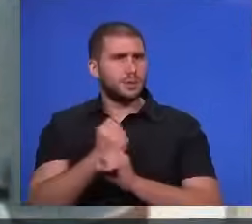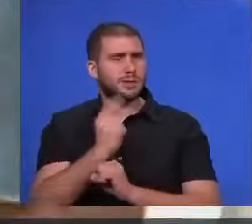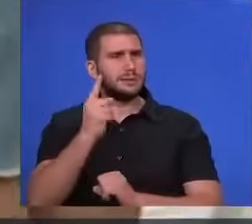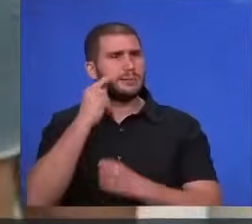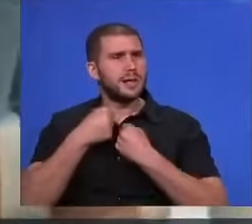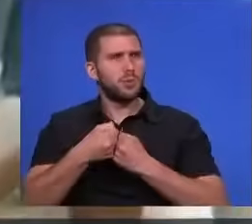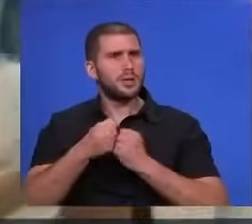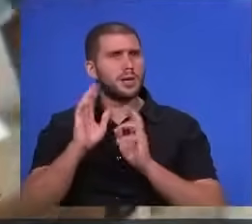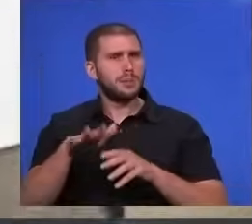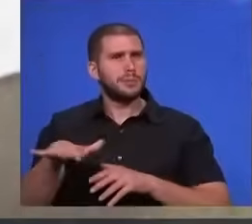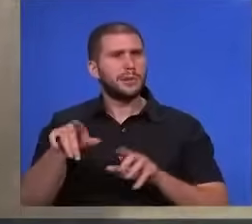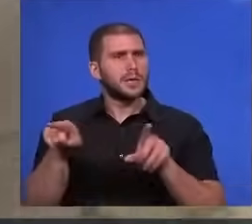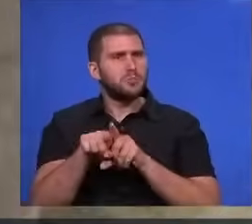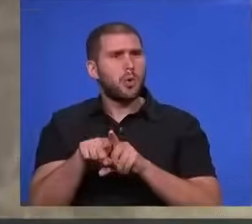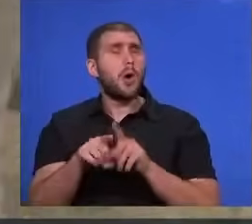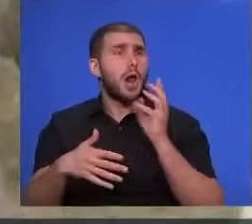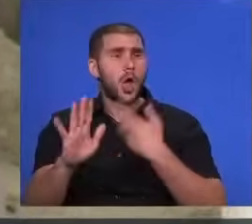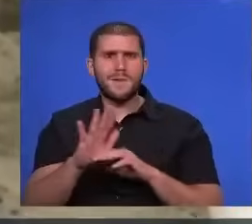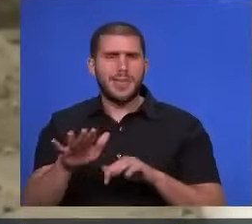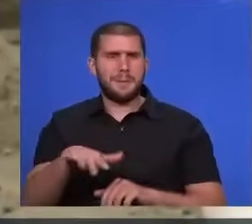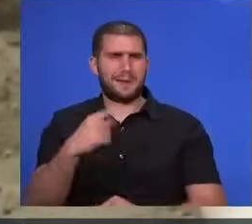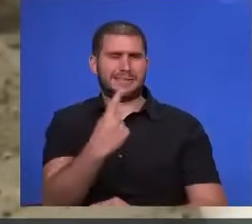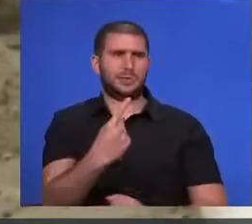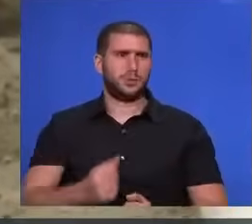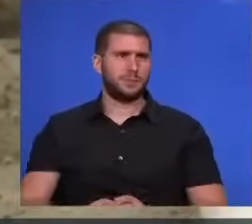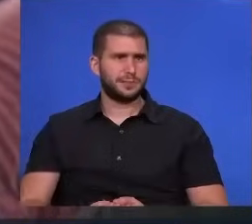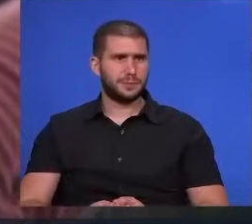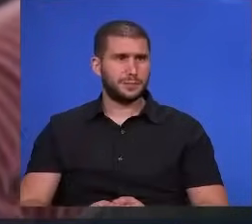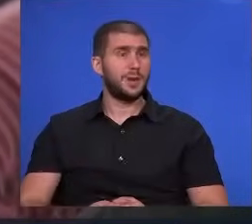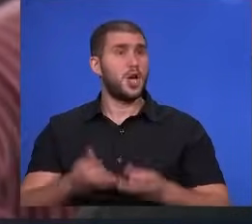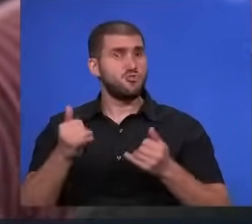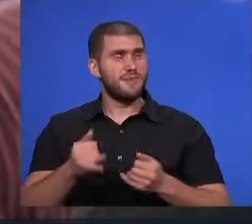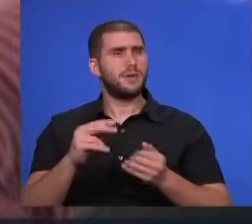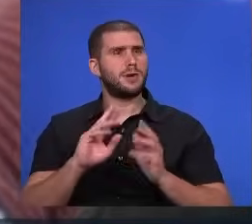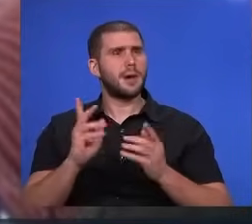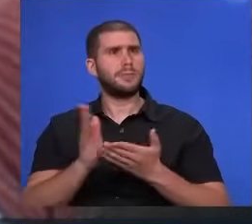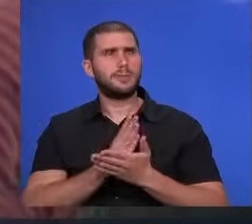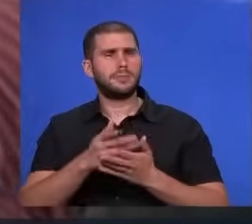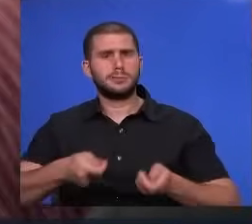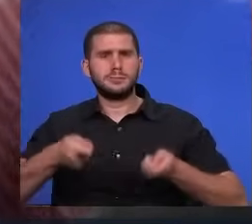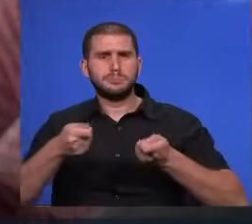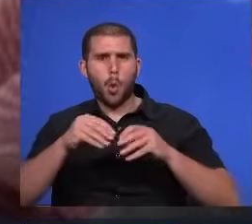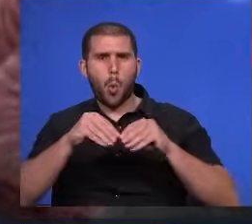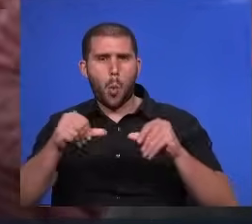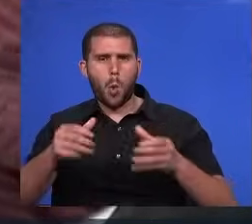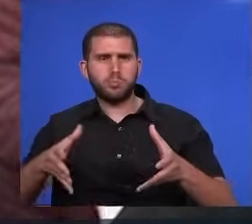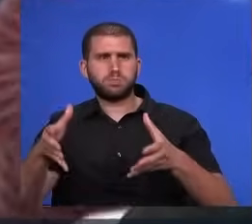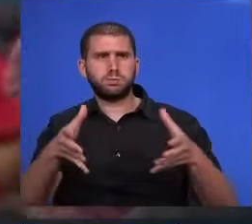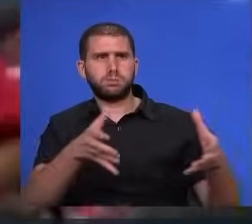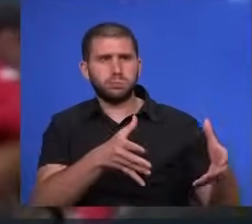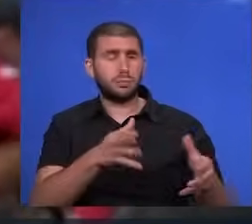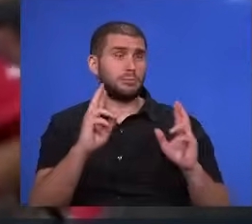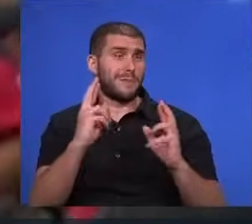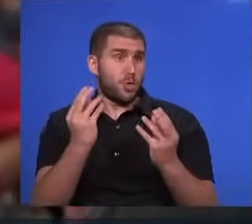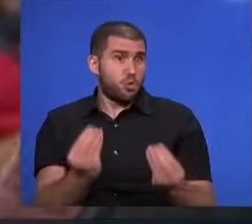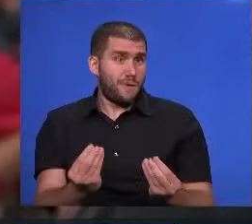עם סופות מהסוג שלרוב אינו מגיע לאזור שלהם. Right now just getting prepared with sandbags, hoping for the